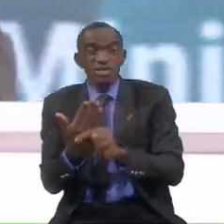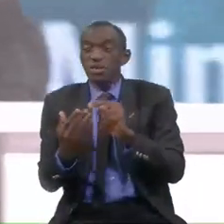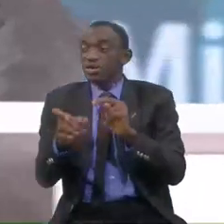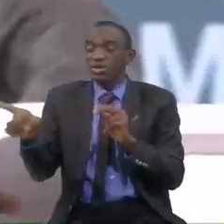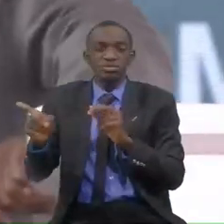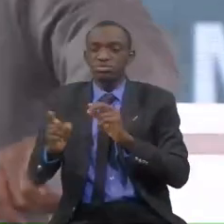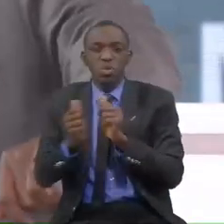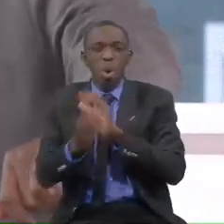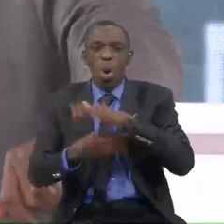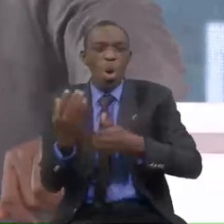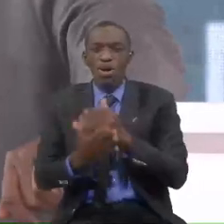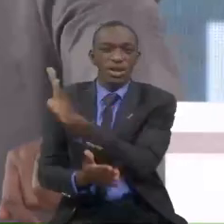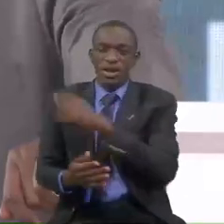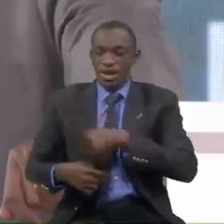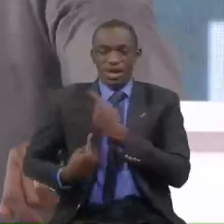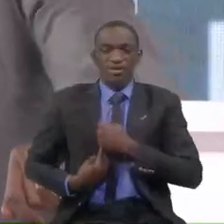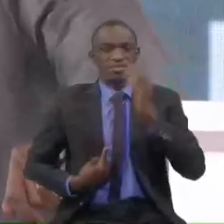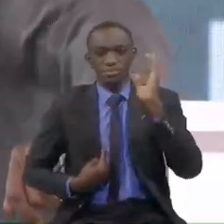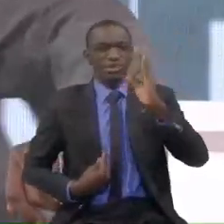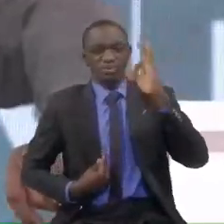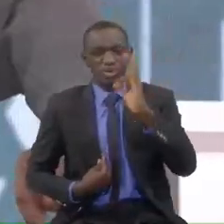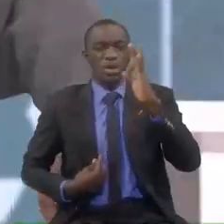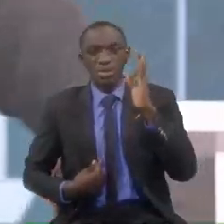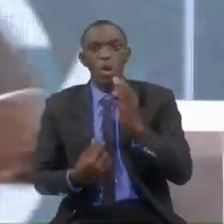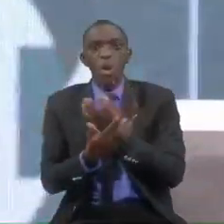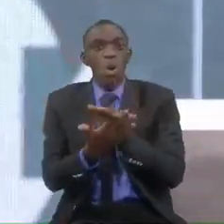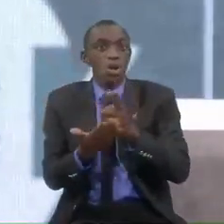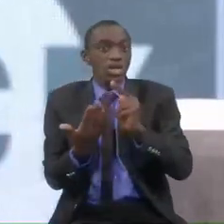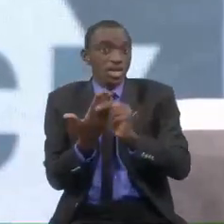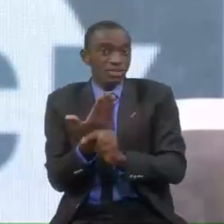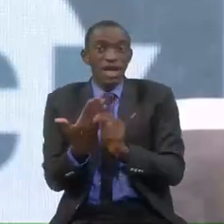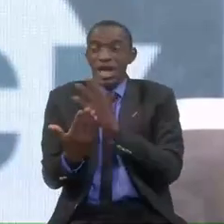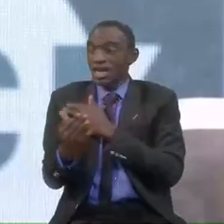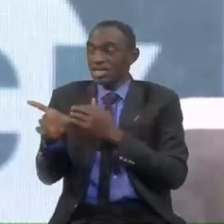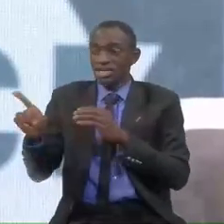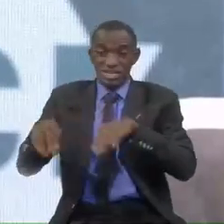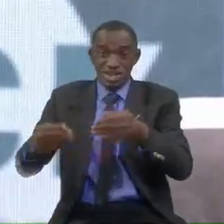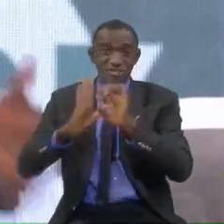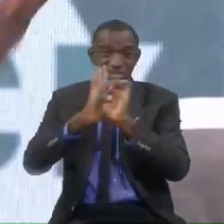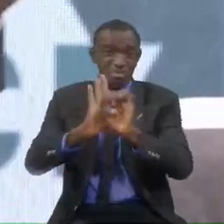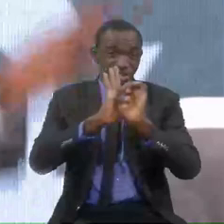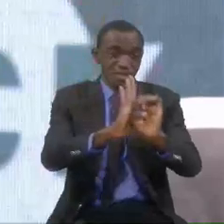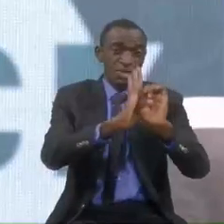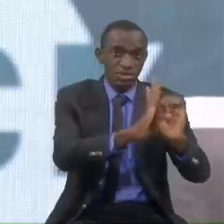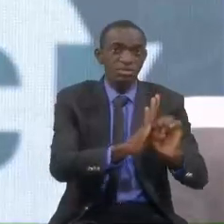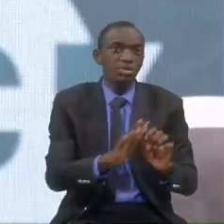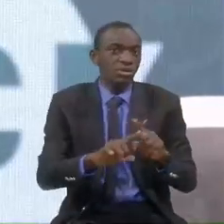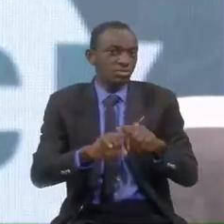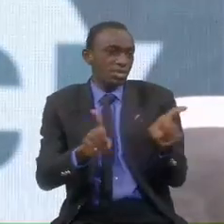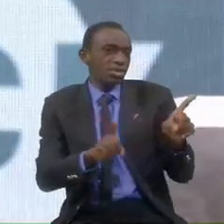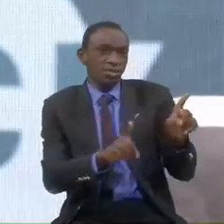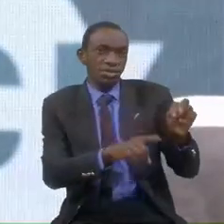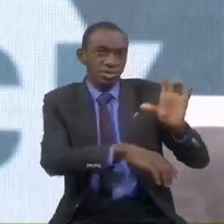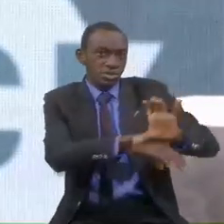âme, de toute sa connaissance, de tous les exemples qu'on peut donner, mais ils voient que les gens